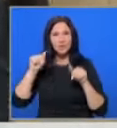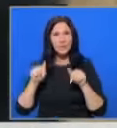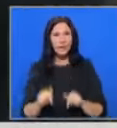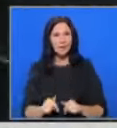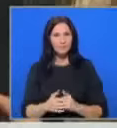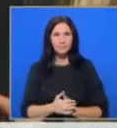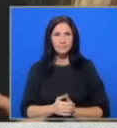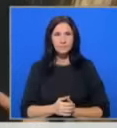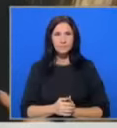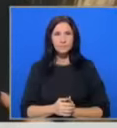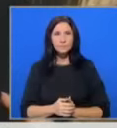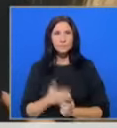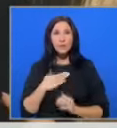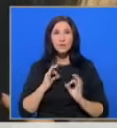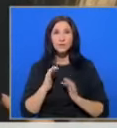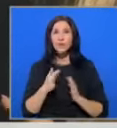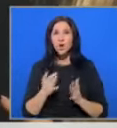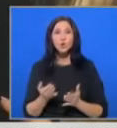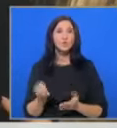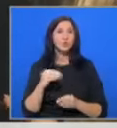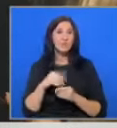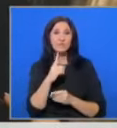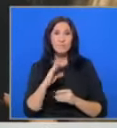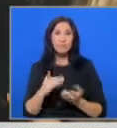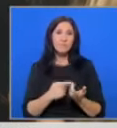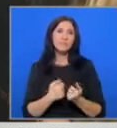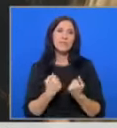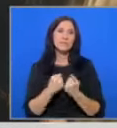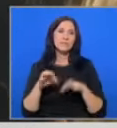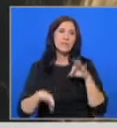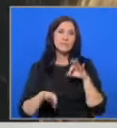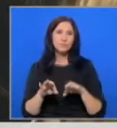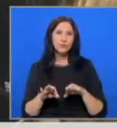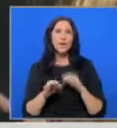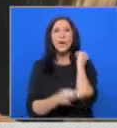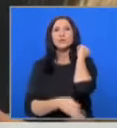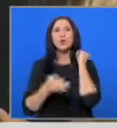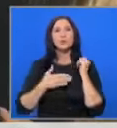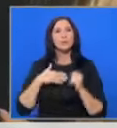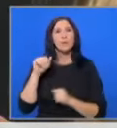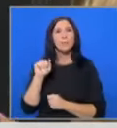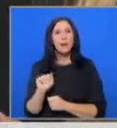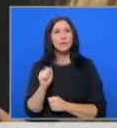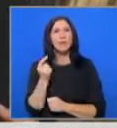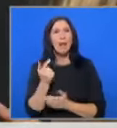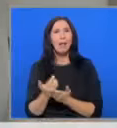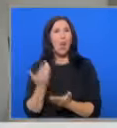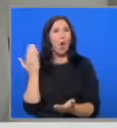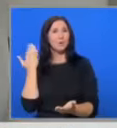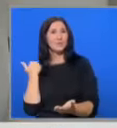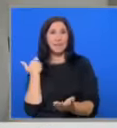сега. Има такъв народ се явява за първ път на местни избори. Историята на нашата партия върви малко отзад